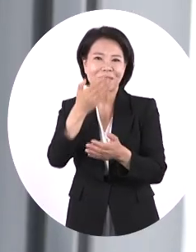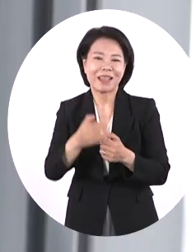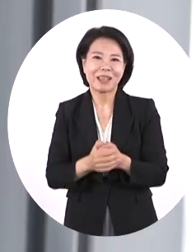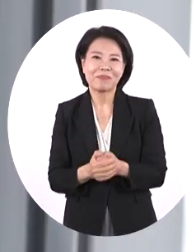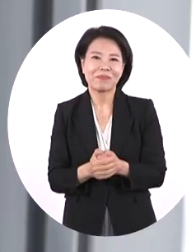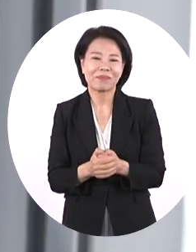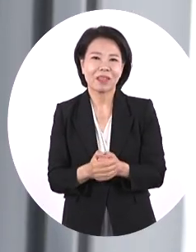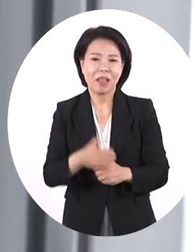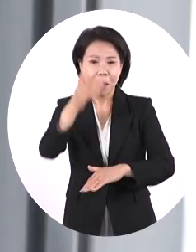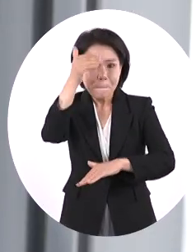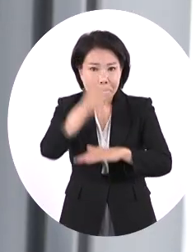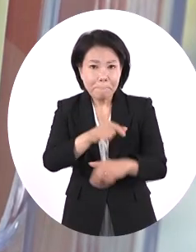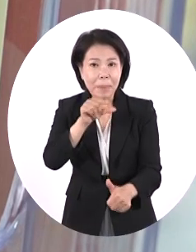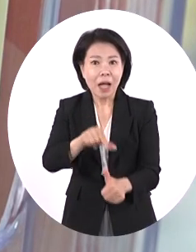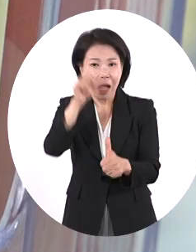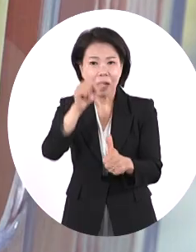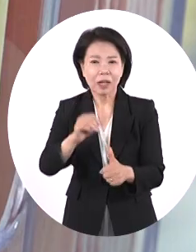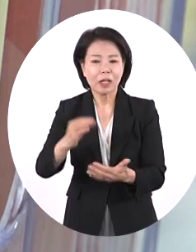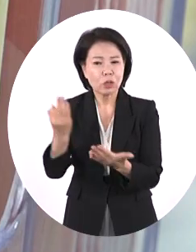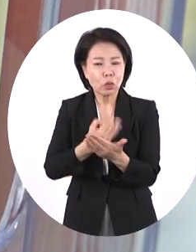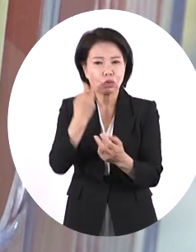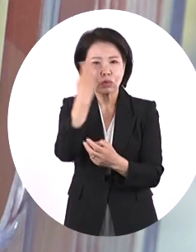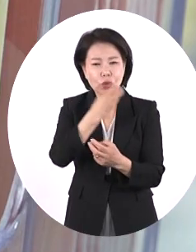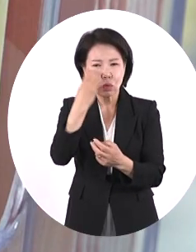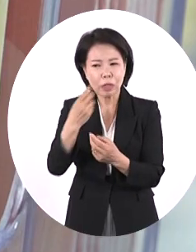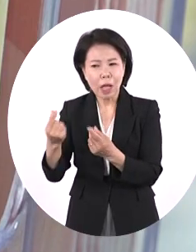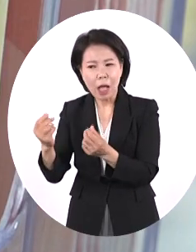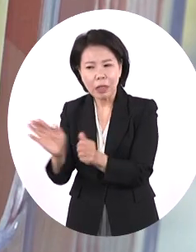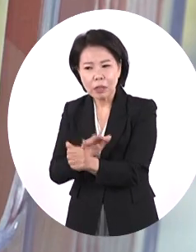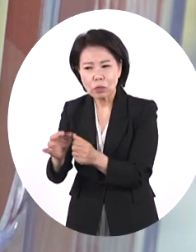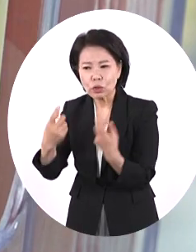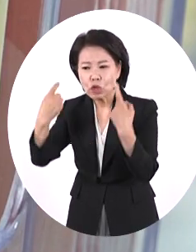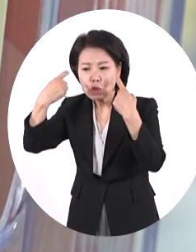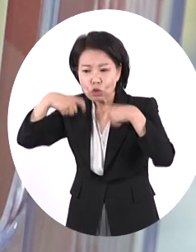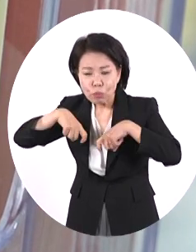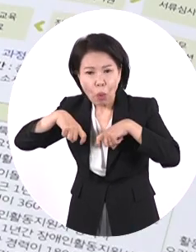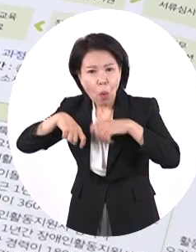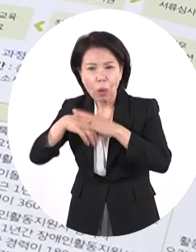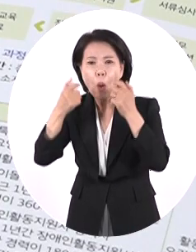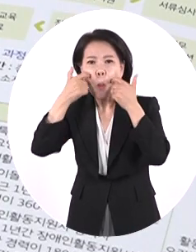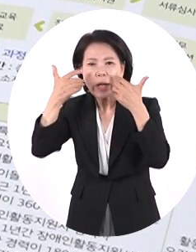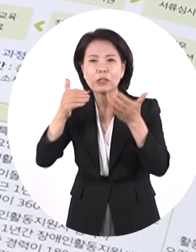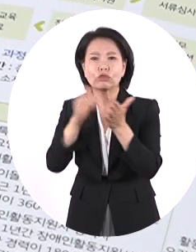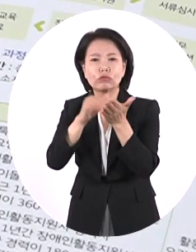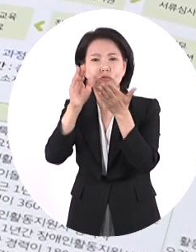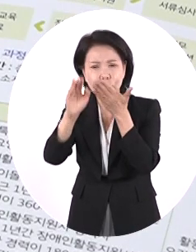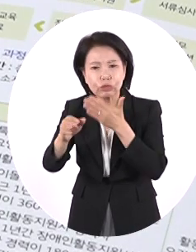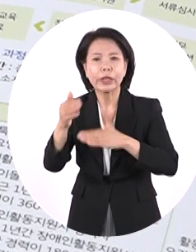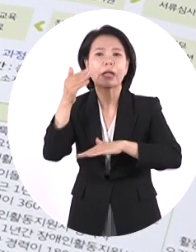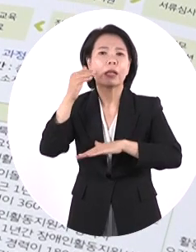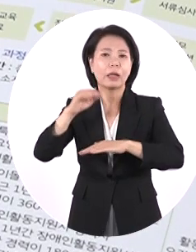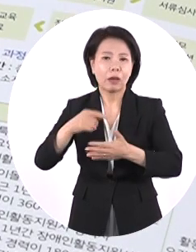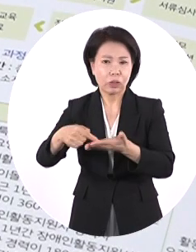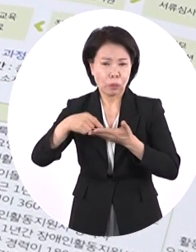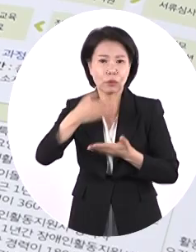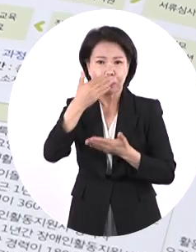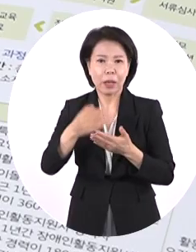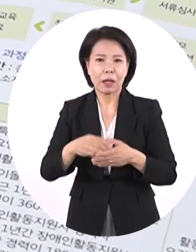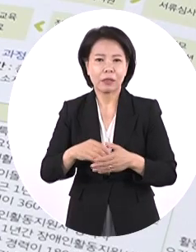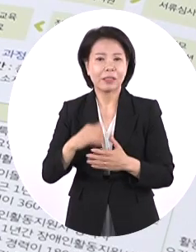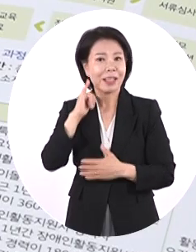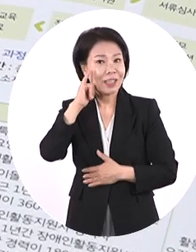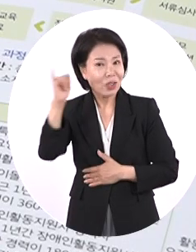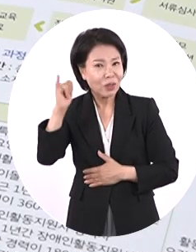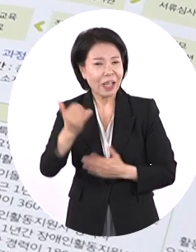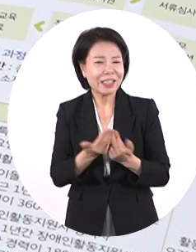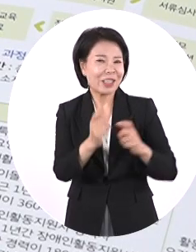가능합니다. 최종 선정은 소득조사와 유사 서비스 중복 여부를 확인해 이루어지는데요. 자세한